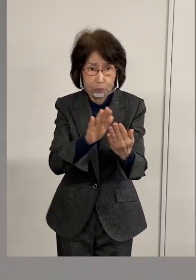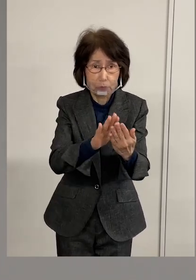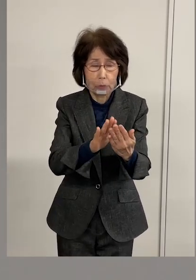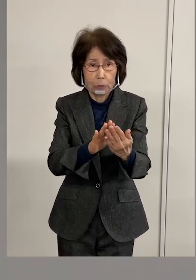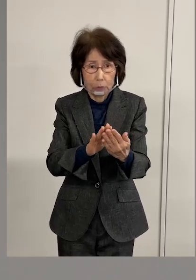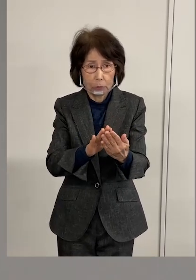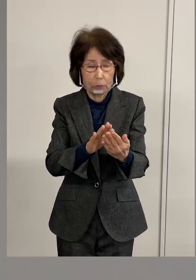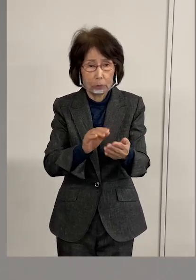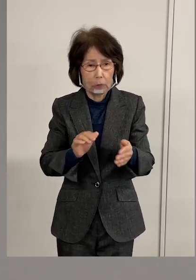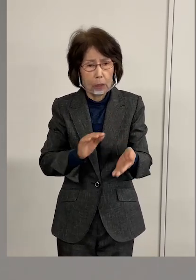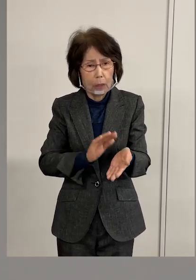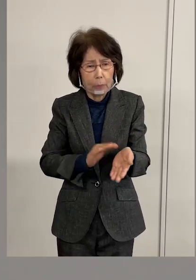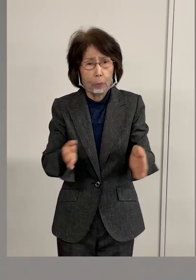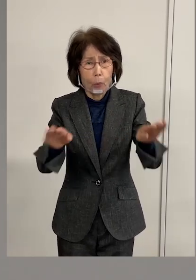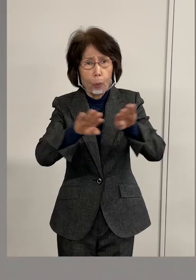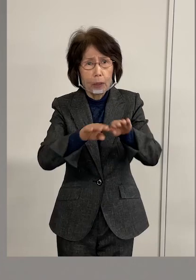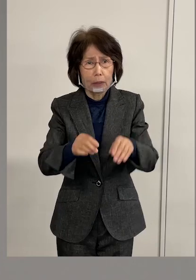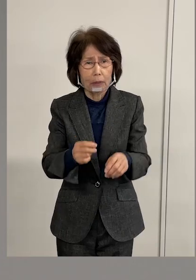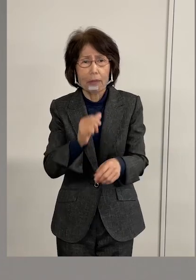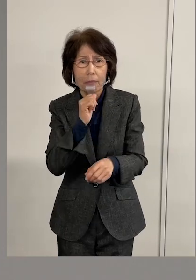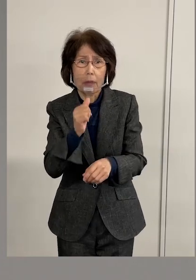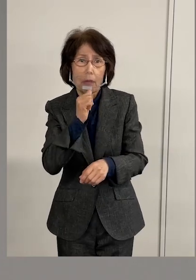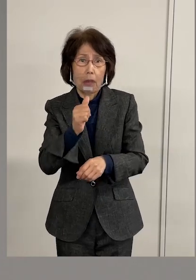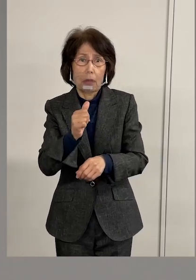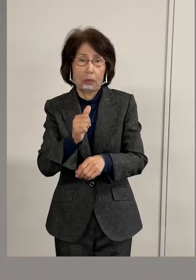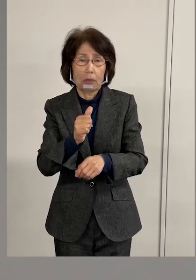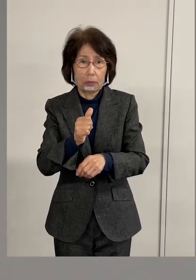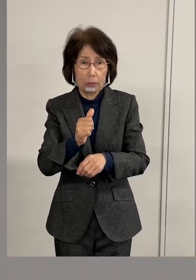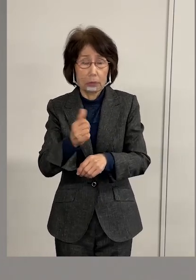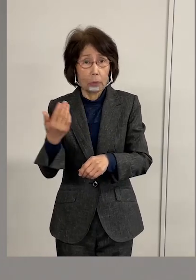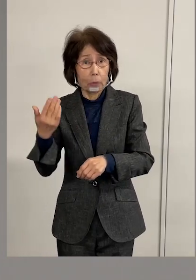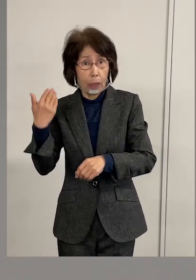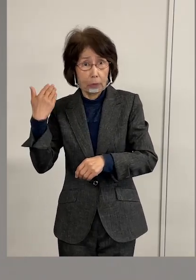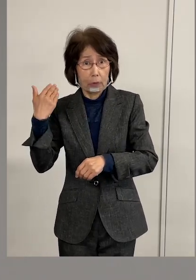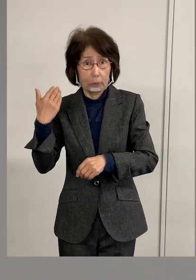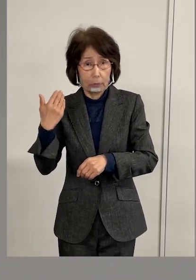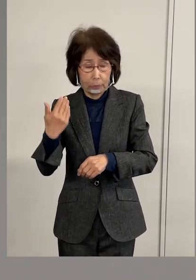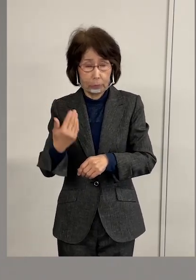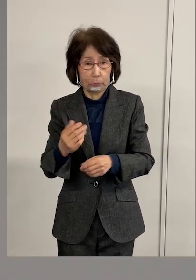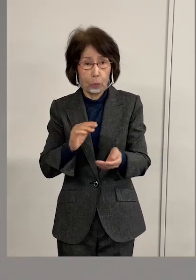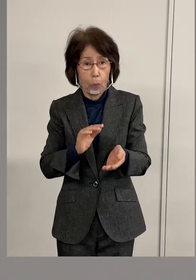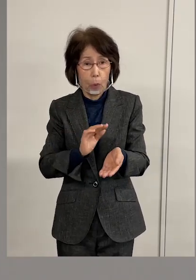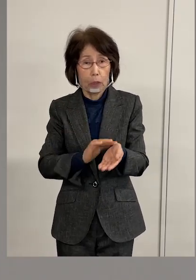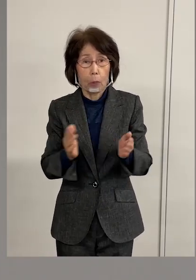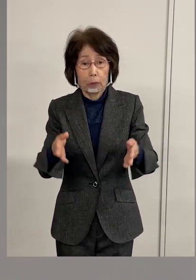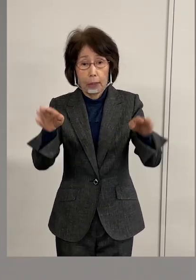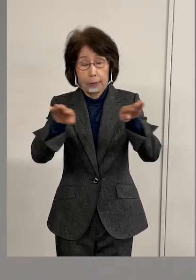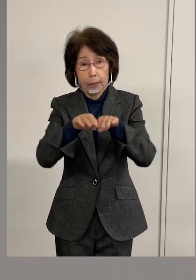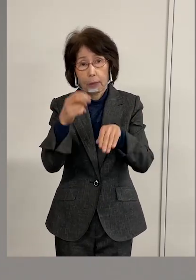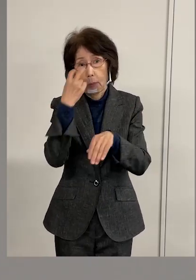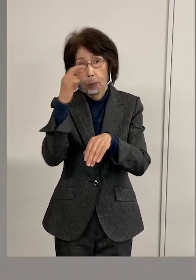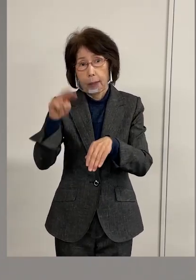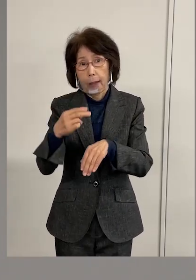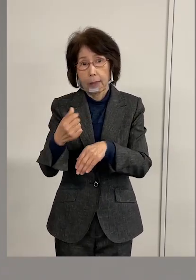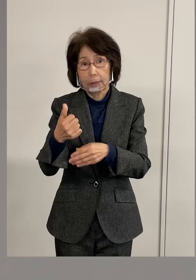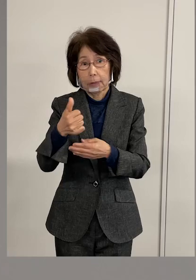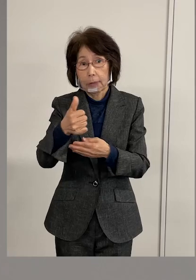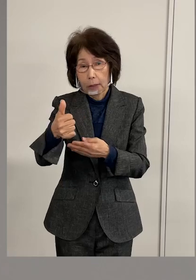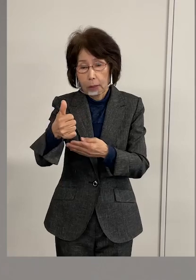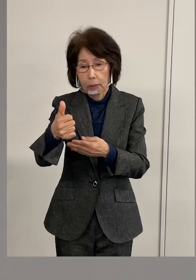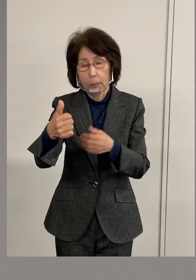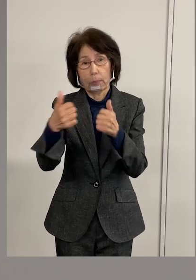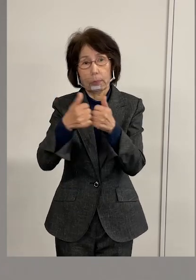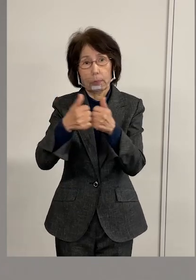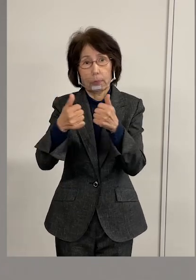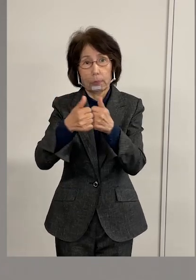内に受け入れる病院がないので、まあ、この間も医療センターの管理者とも話をしてましたけど、もう31